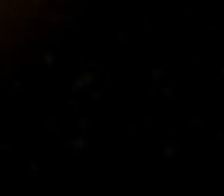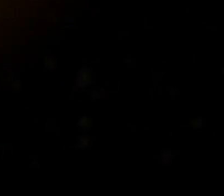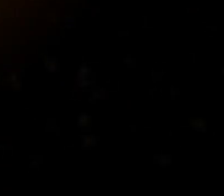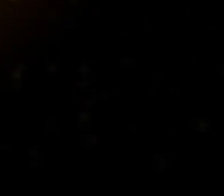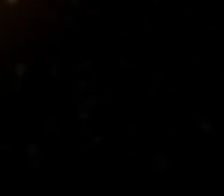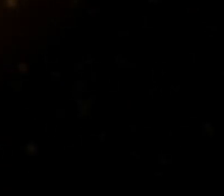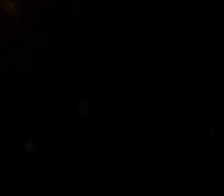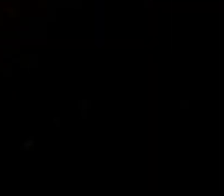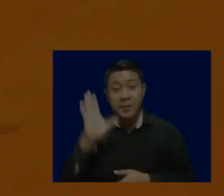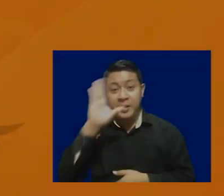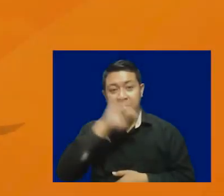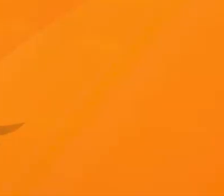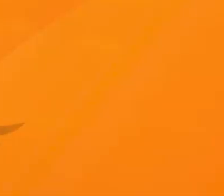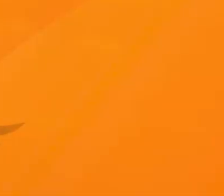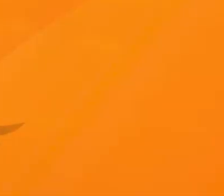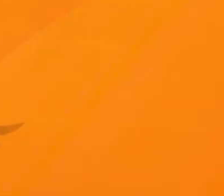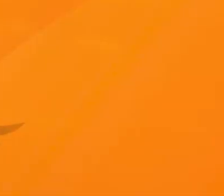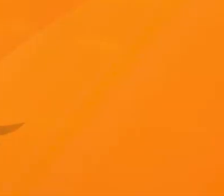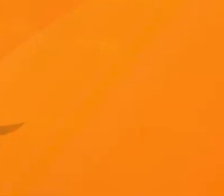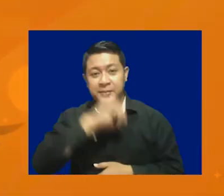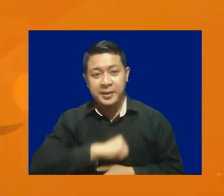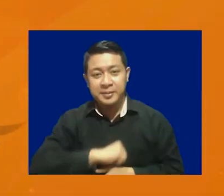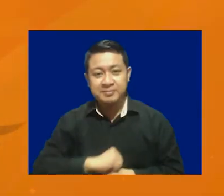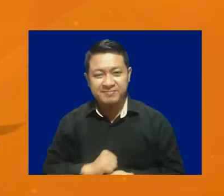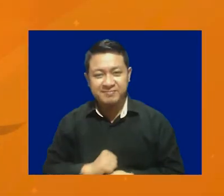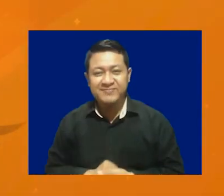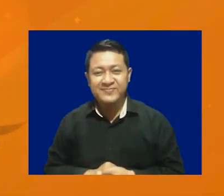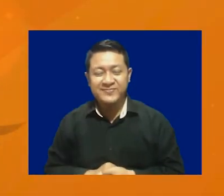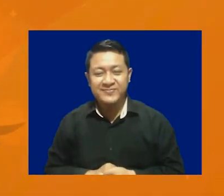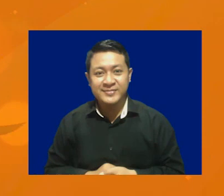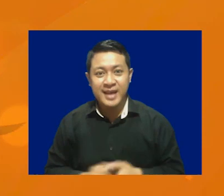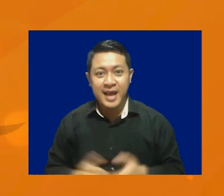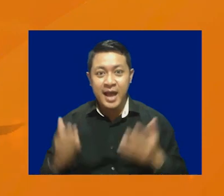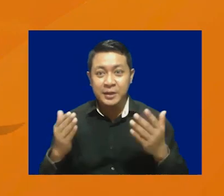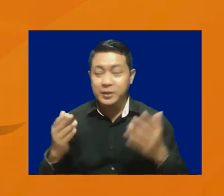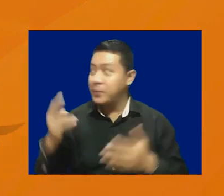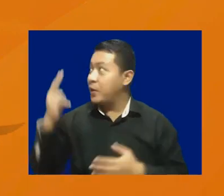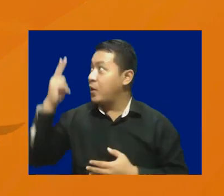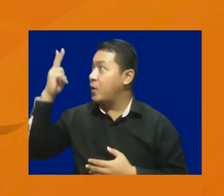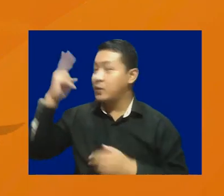Saudara-saudari yang terkasih, sahabat Kristus, selamat malam.